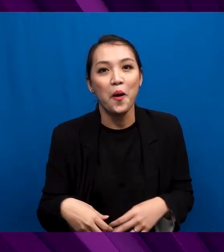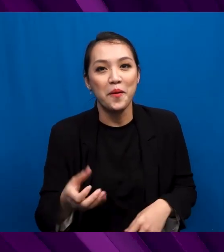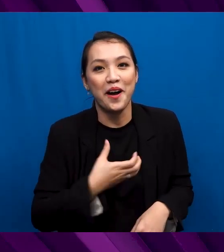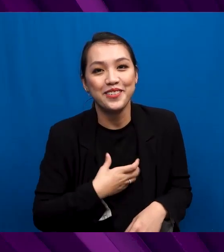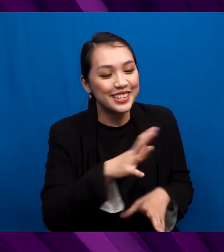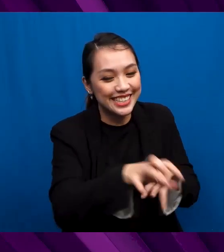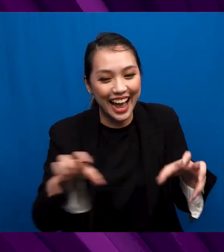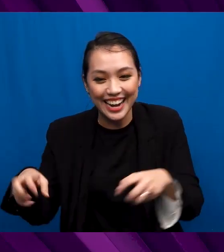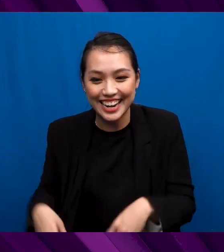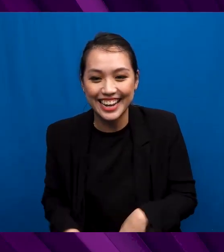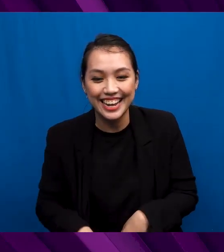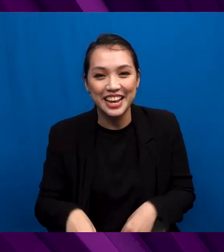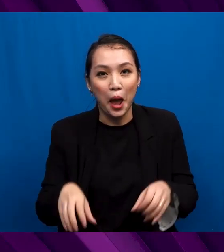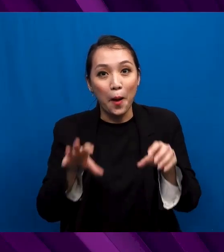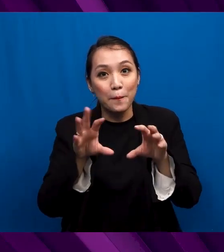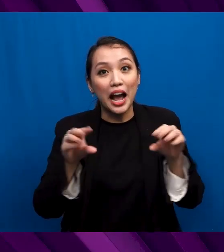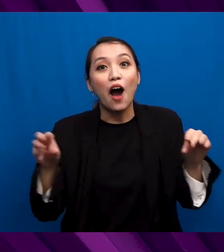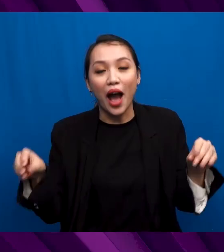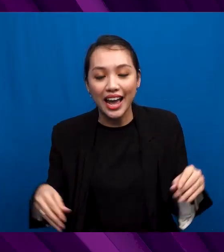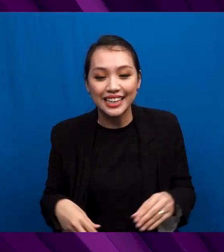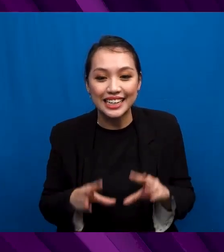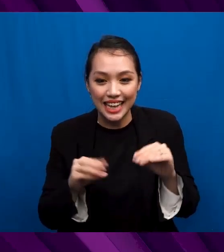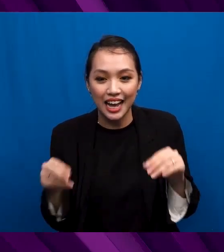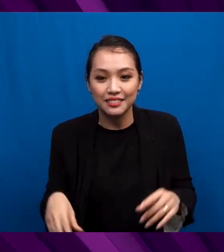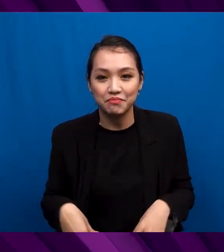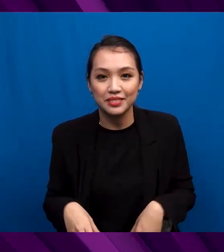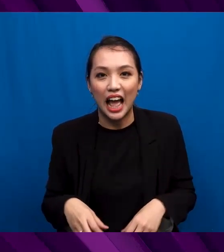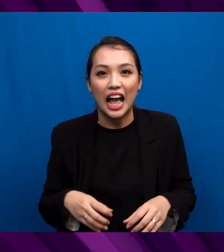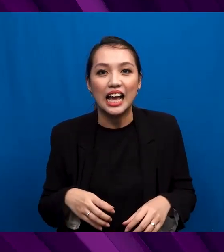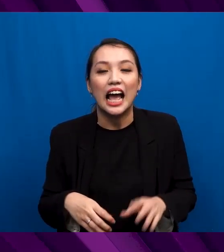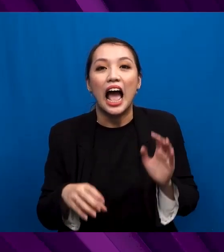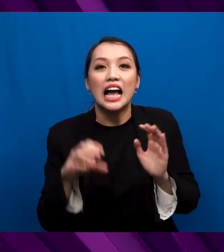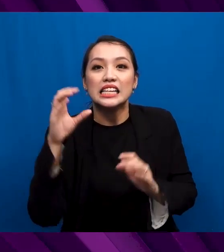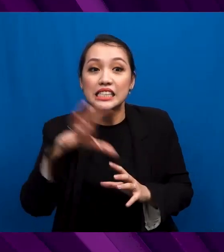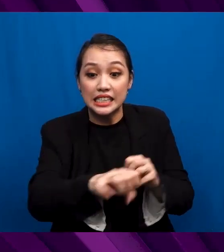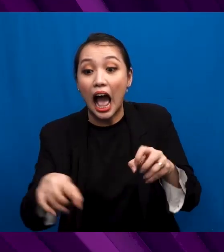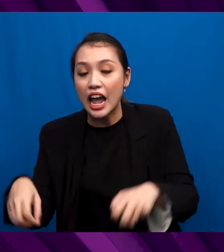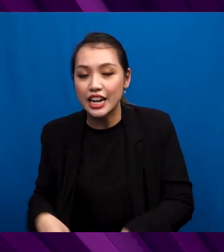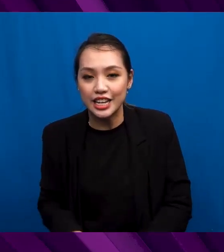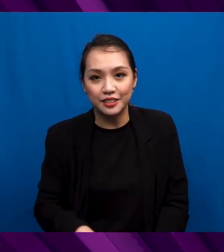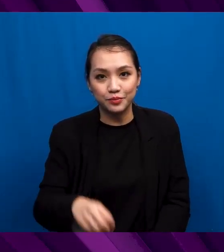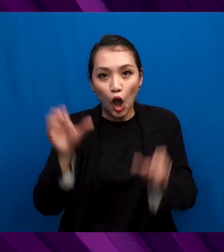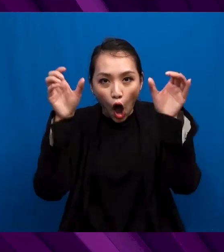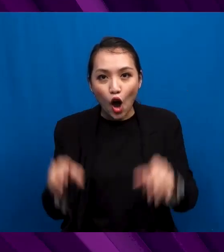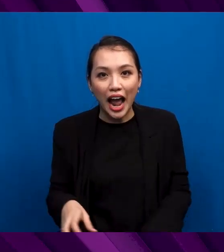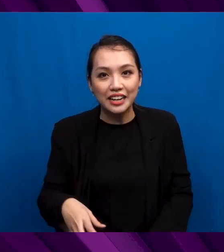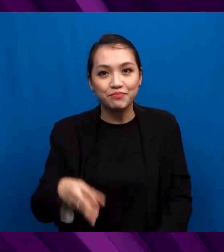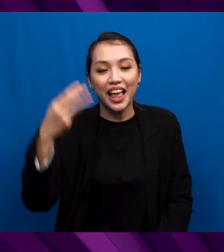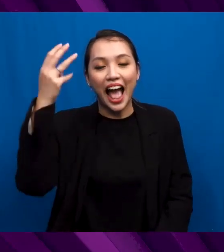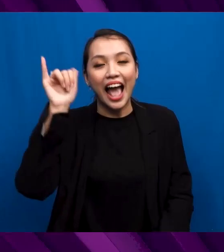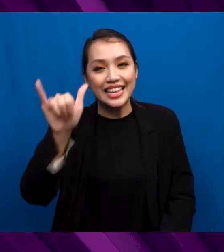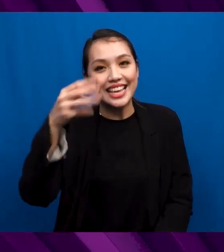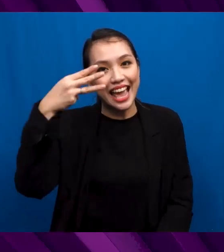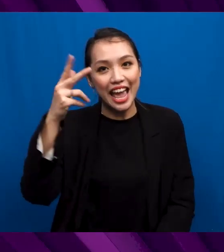pekerja, mau cari suami bahkan, cari orang Yehuda. Ini orang-orang yang aktif. Mereka berkata, doa